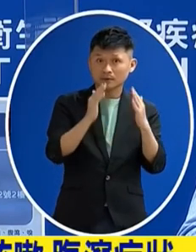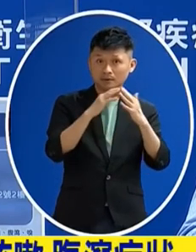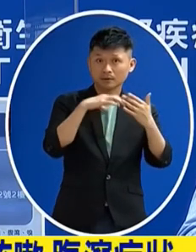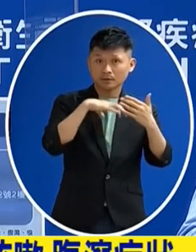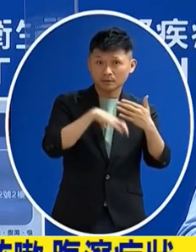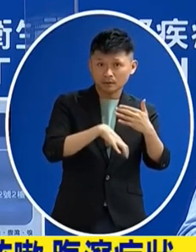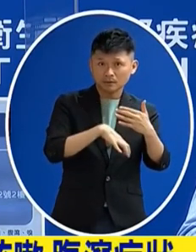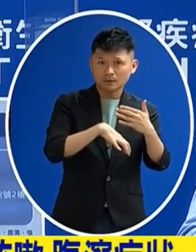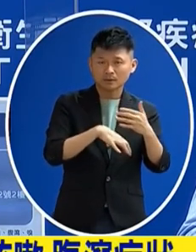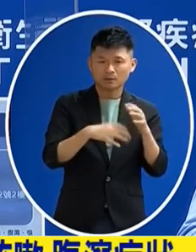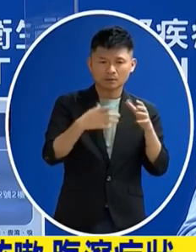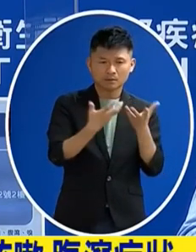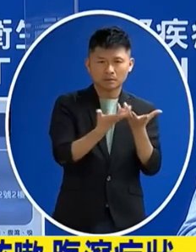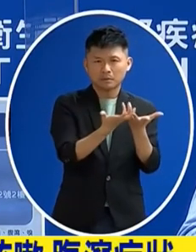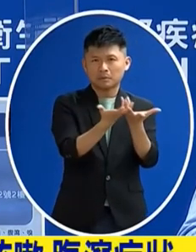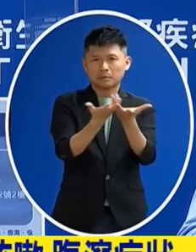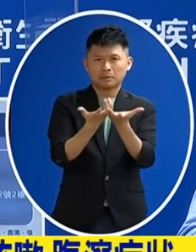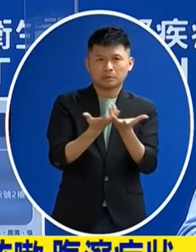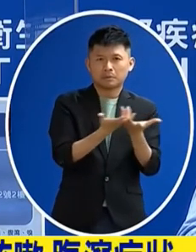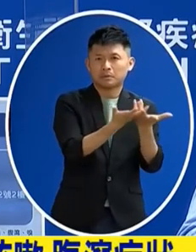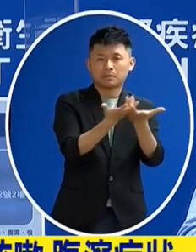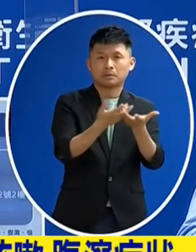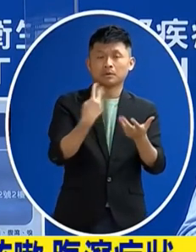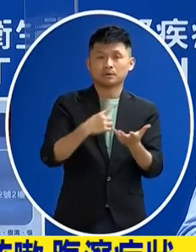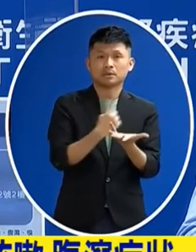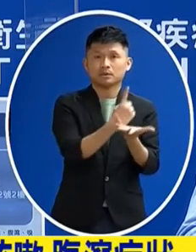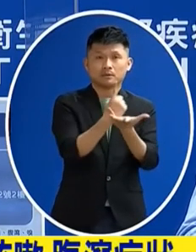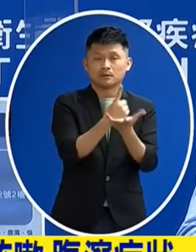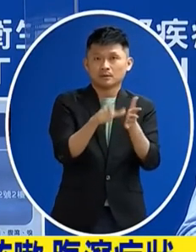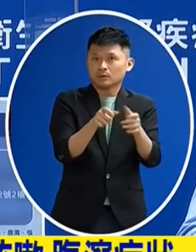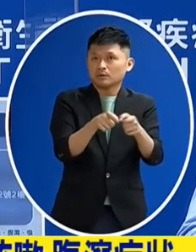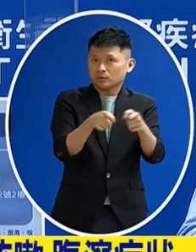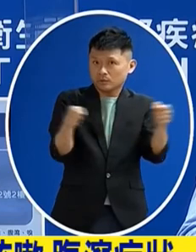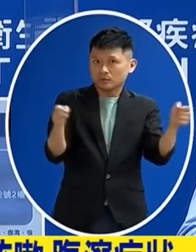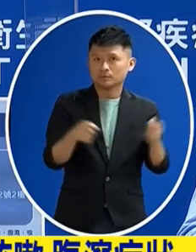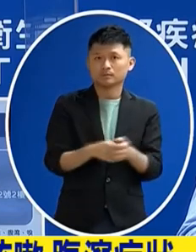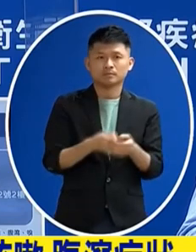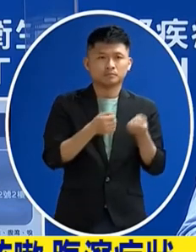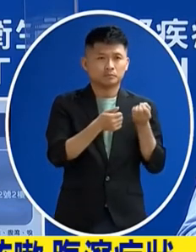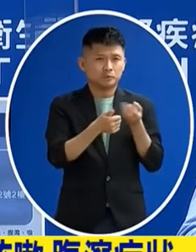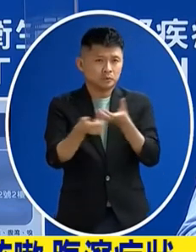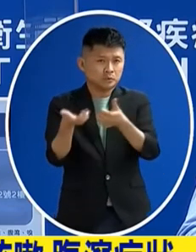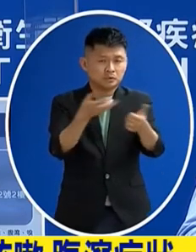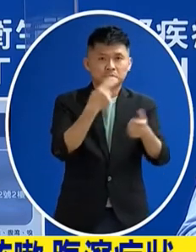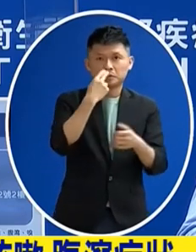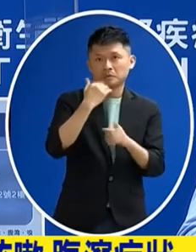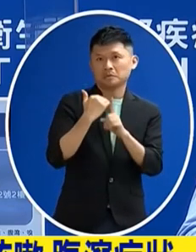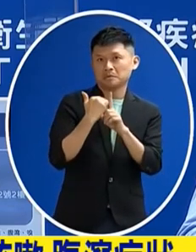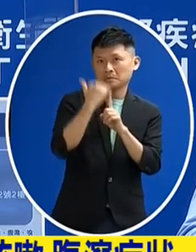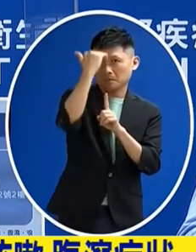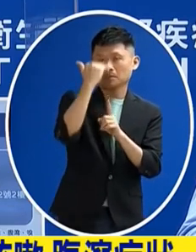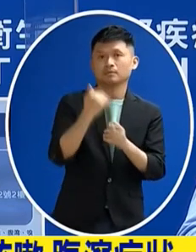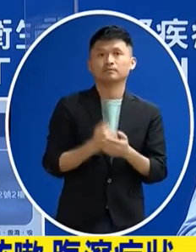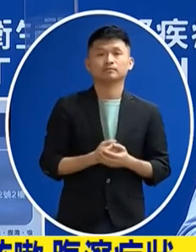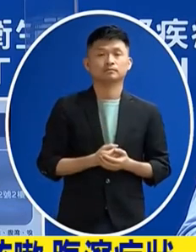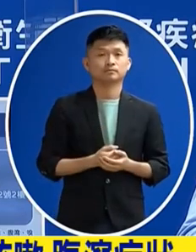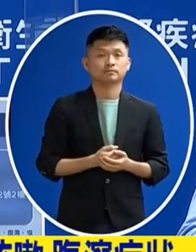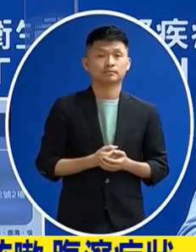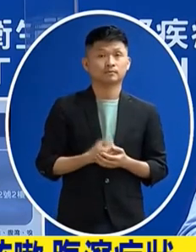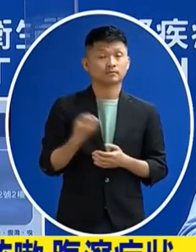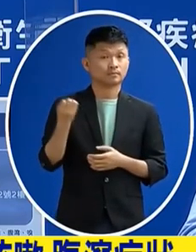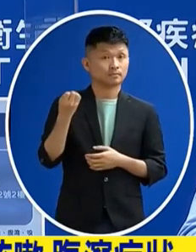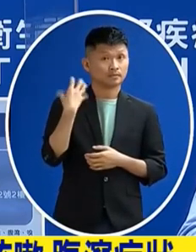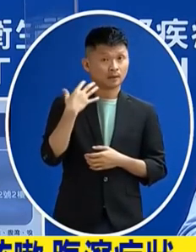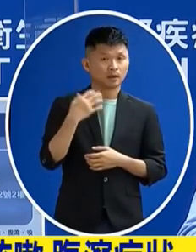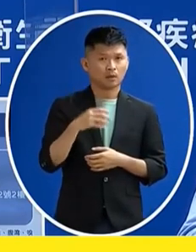密闭拥挤的场所，且顾客停留时间比较长，传播风险较高。卫生单位接获啊，那